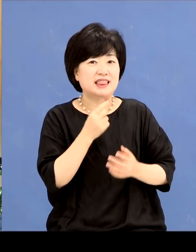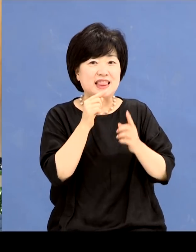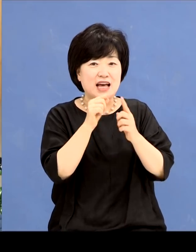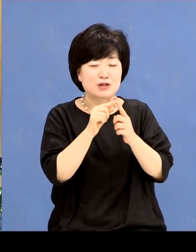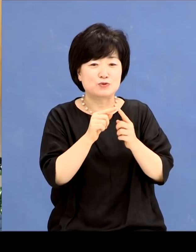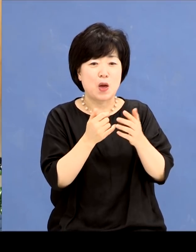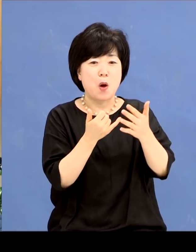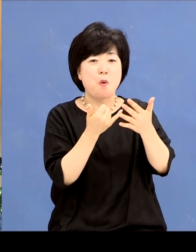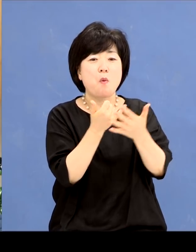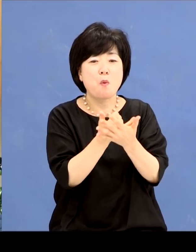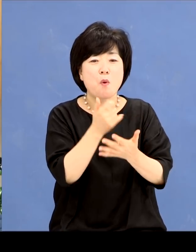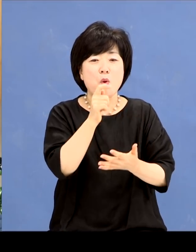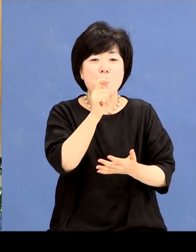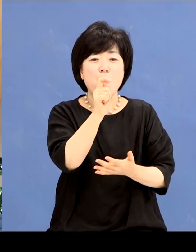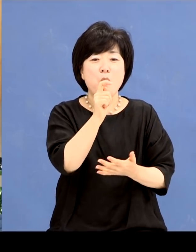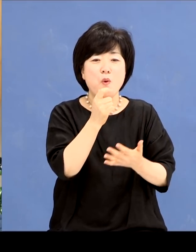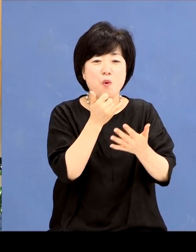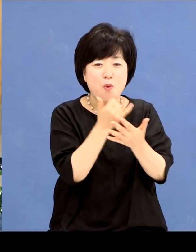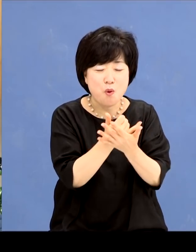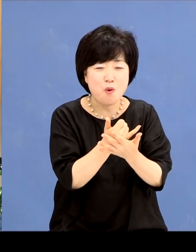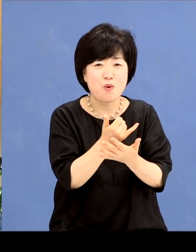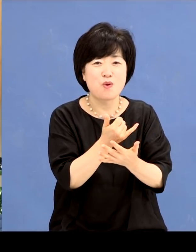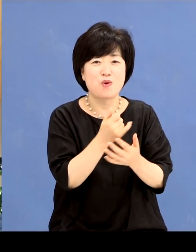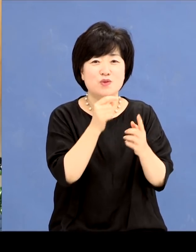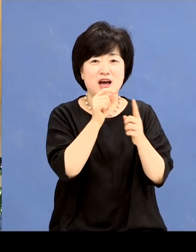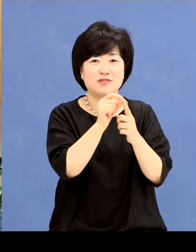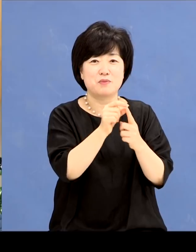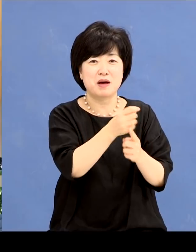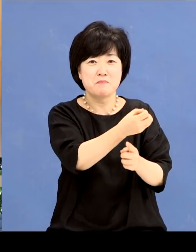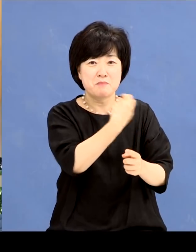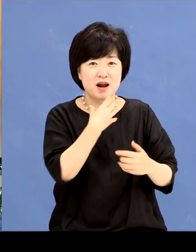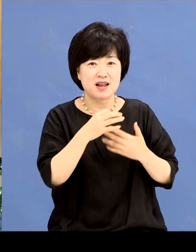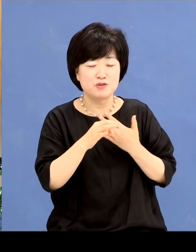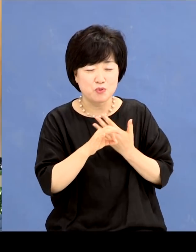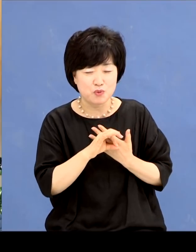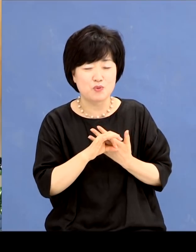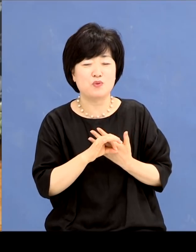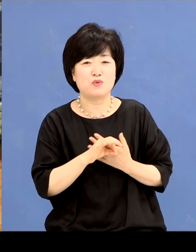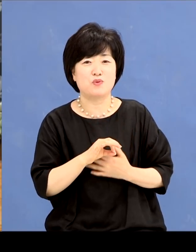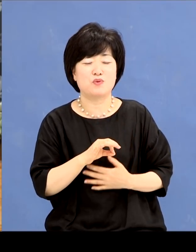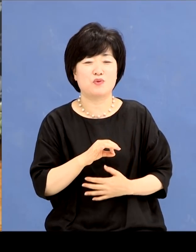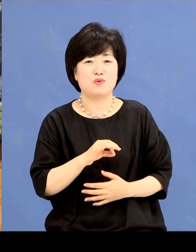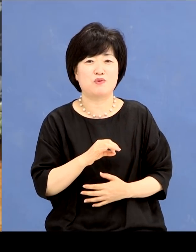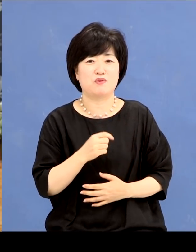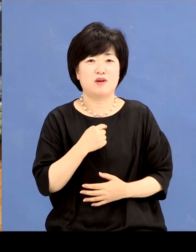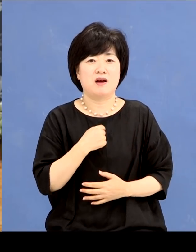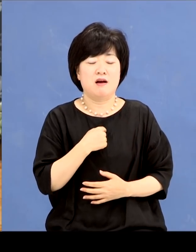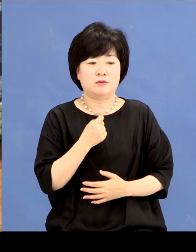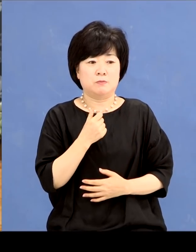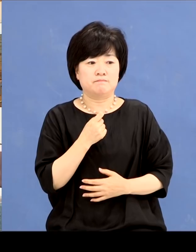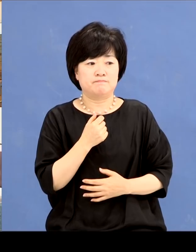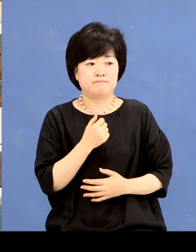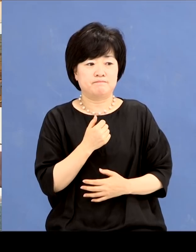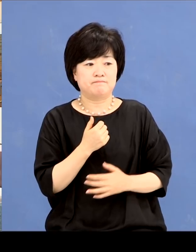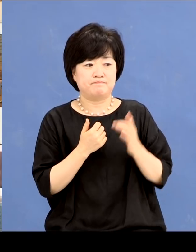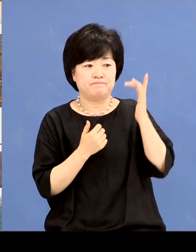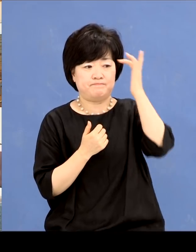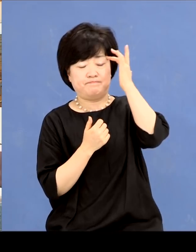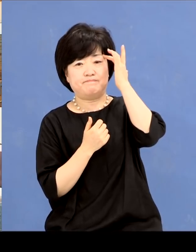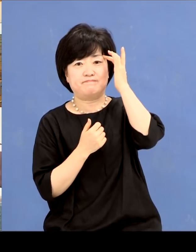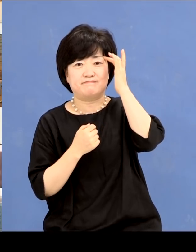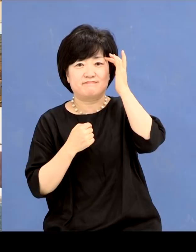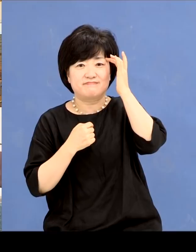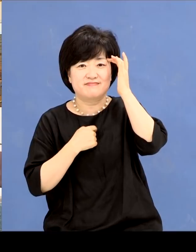고자가 들어가거나 보자가 들어가는 그 단어만 들어가도요. 그런 한 단어만 들어가도 반응이 있군요. 예, 제가 굉장히